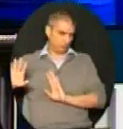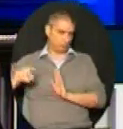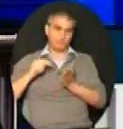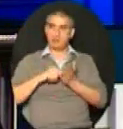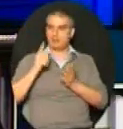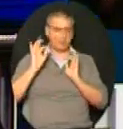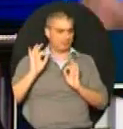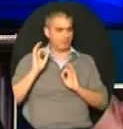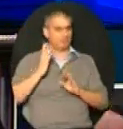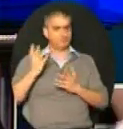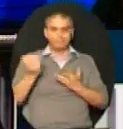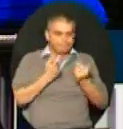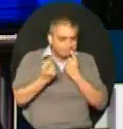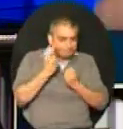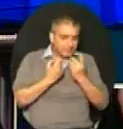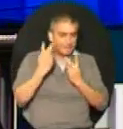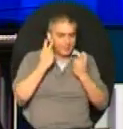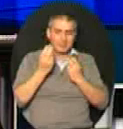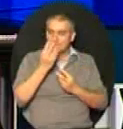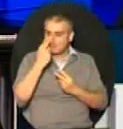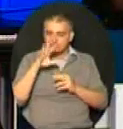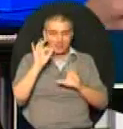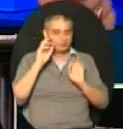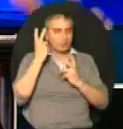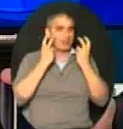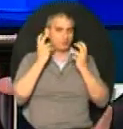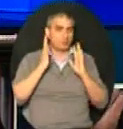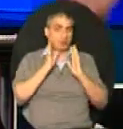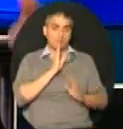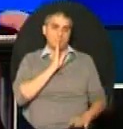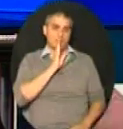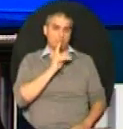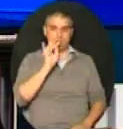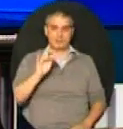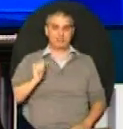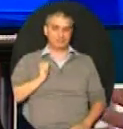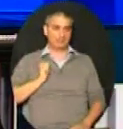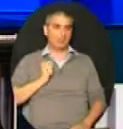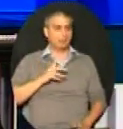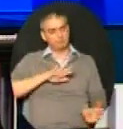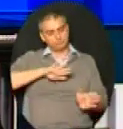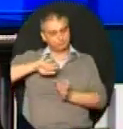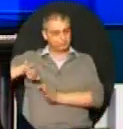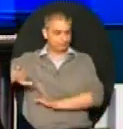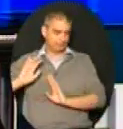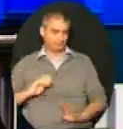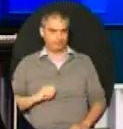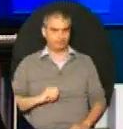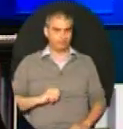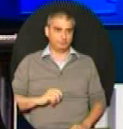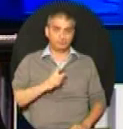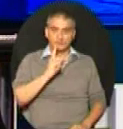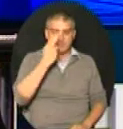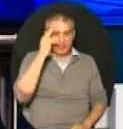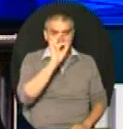זה שהם באמת הולכים ודולים מידע ומנסים לאתר אינפורמציות מאוד מאוד בעייתיות כנגד צבא הגנה לישראל, בוא נשים את זה כרגע בצד.